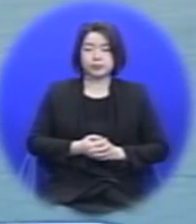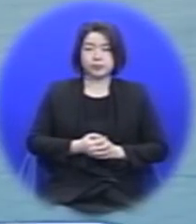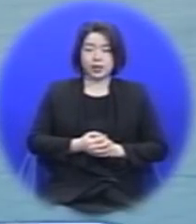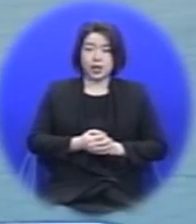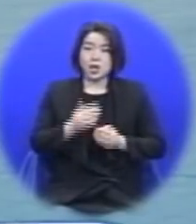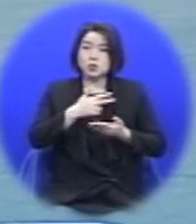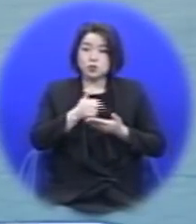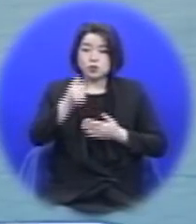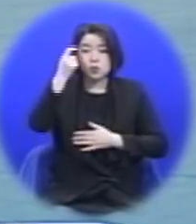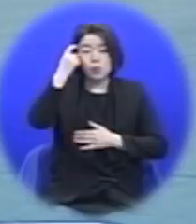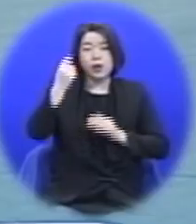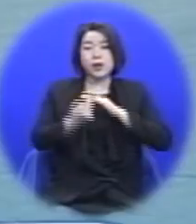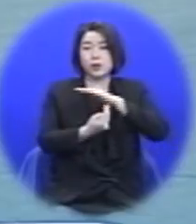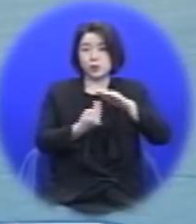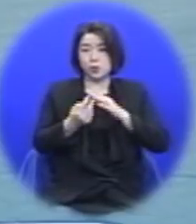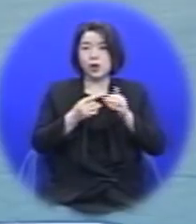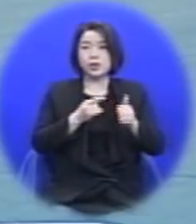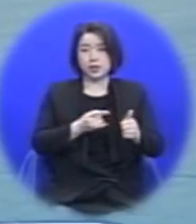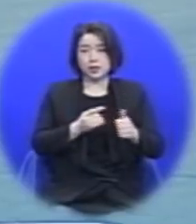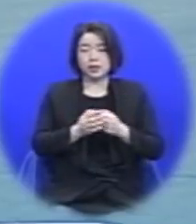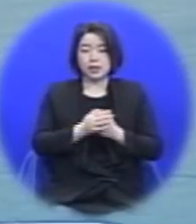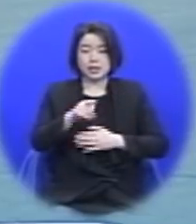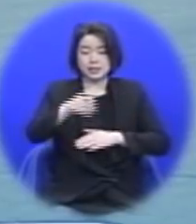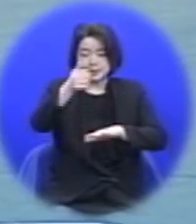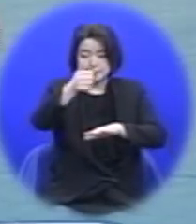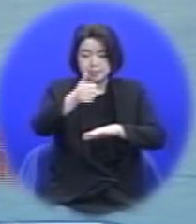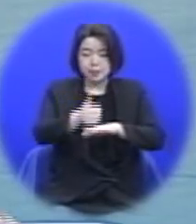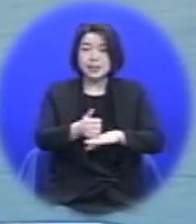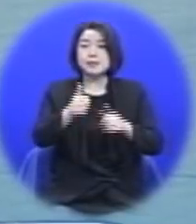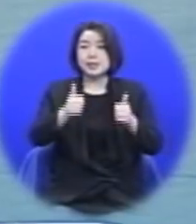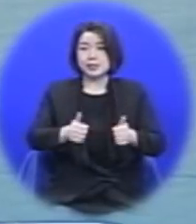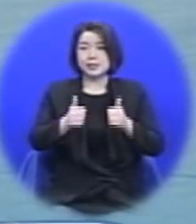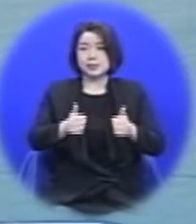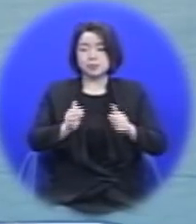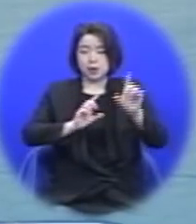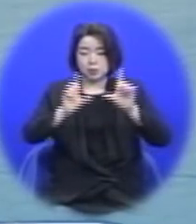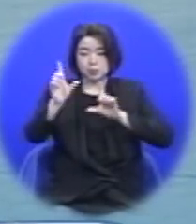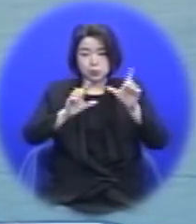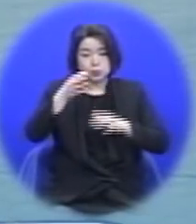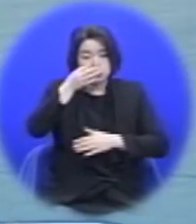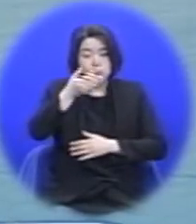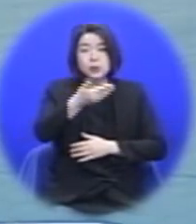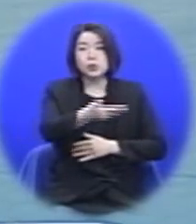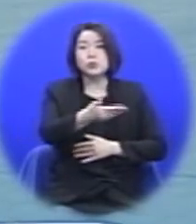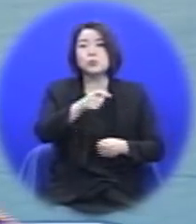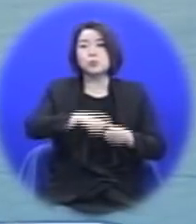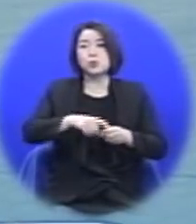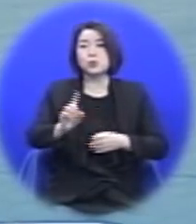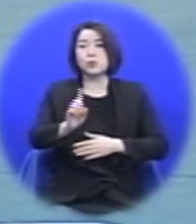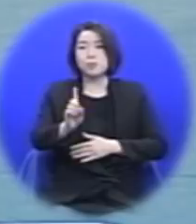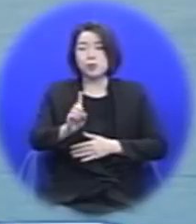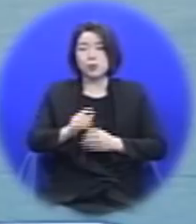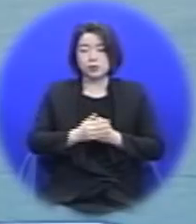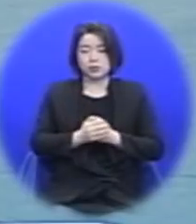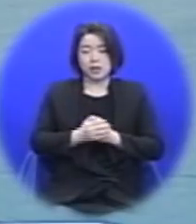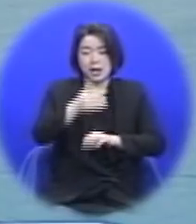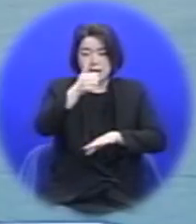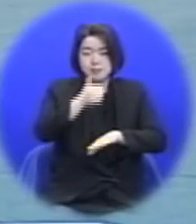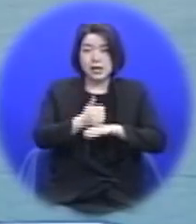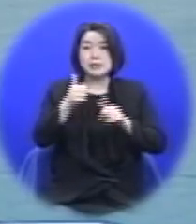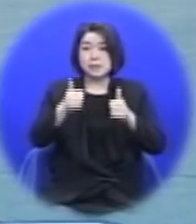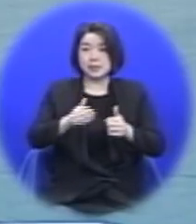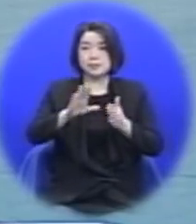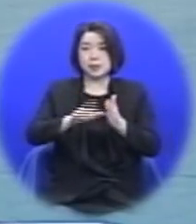주님께서 왜 요한에게 이 마지막 심판의 장면을 보여주셨을까요? 마지막 심판 때